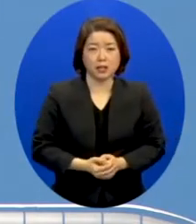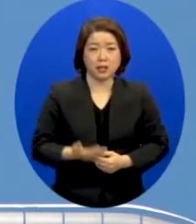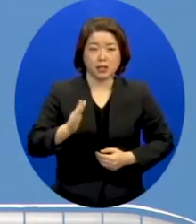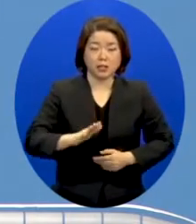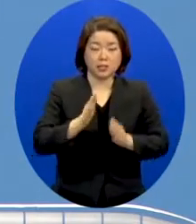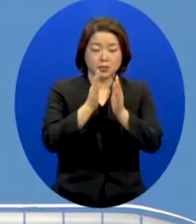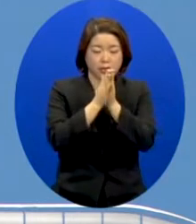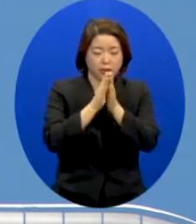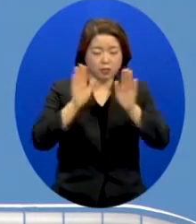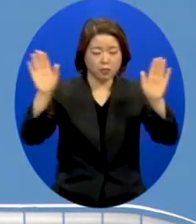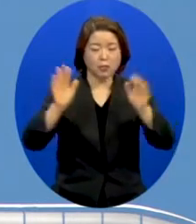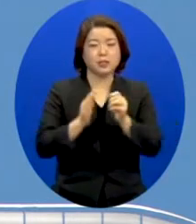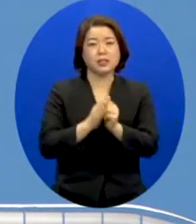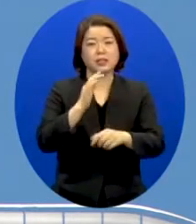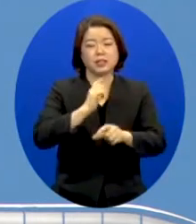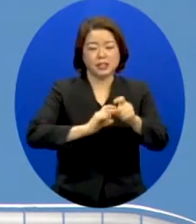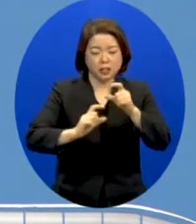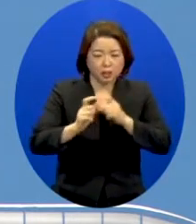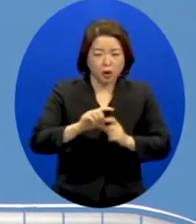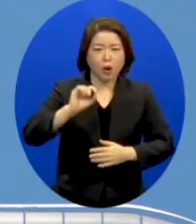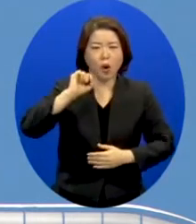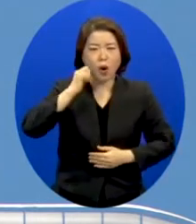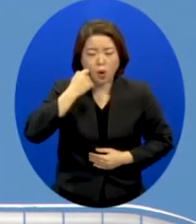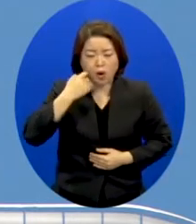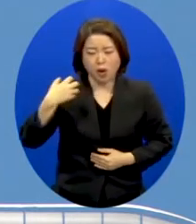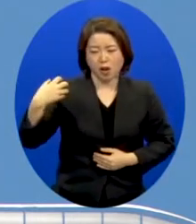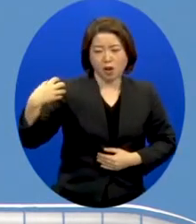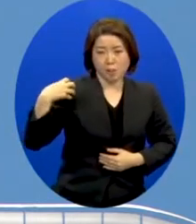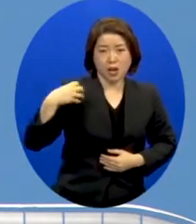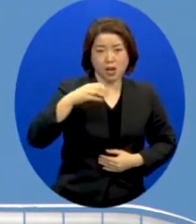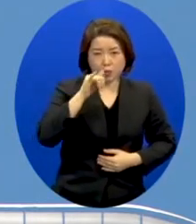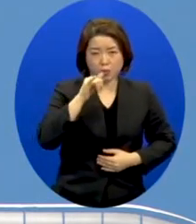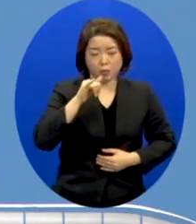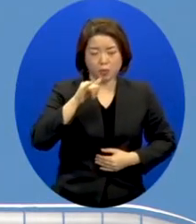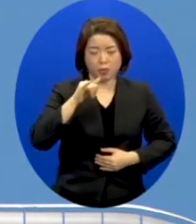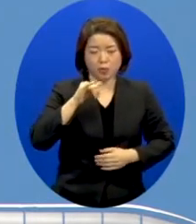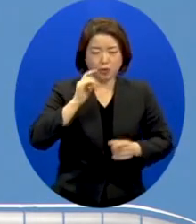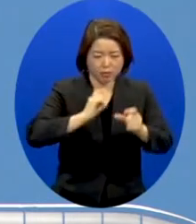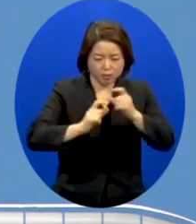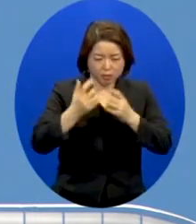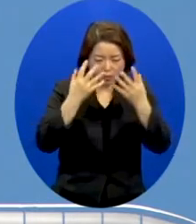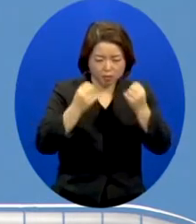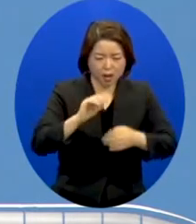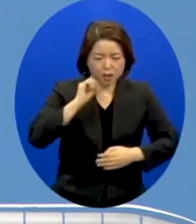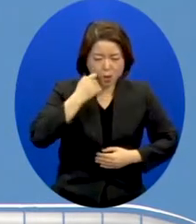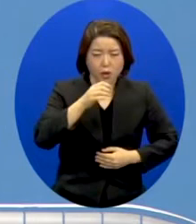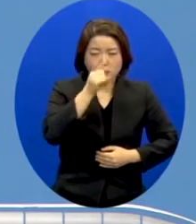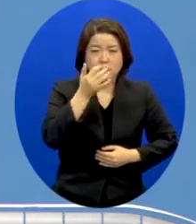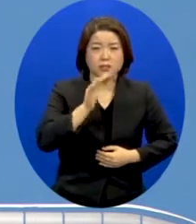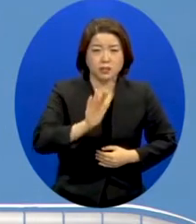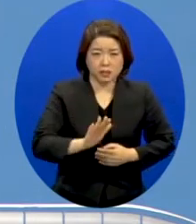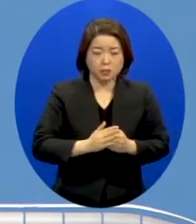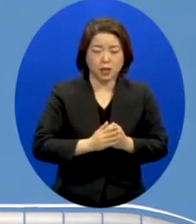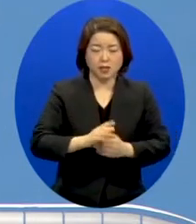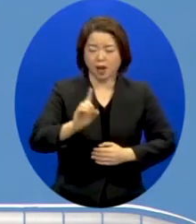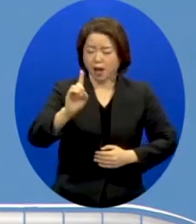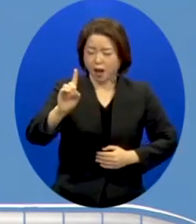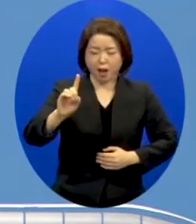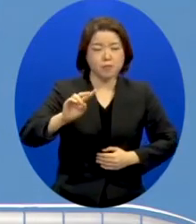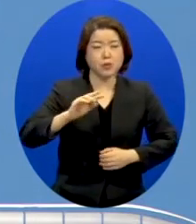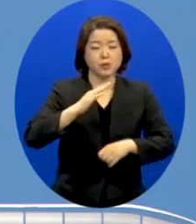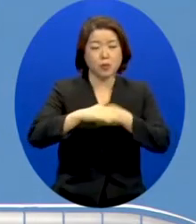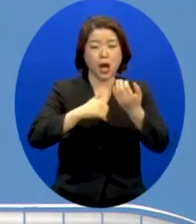백성들 보다 훨씬 더 어려운 직책을 간단하고 있었고 어려움이 많았음에도 한번도 하나님을 원망한 적이